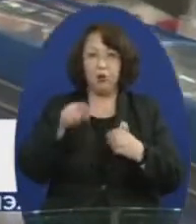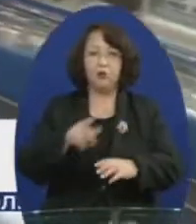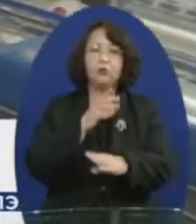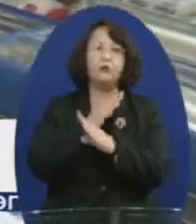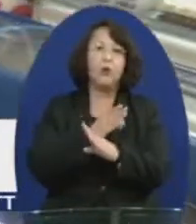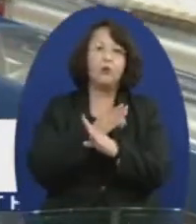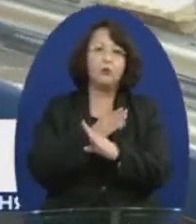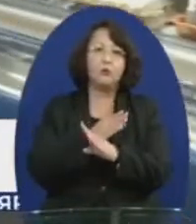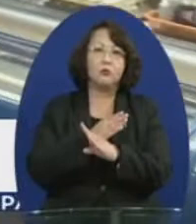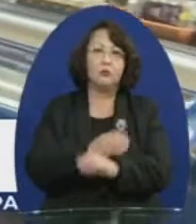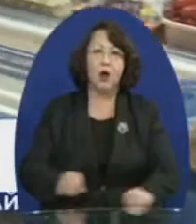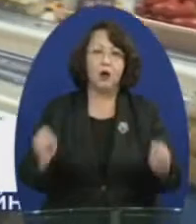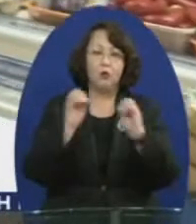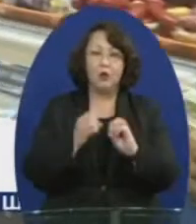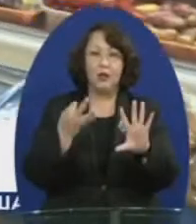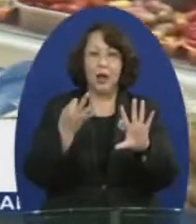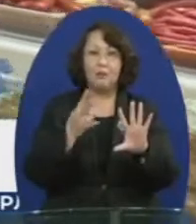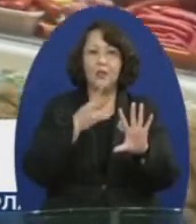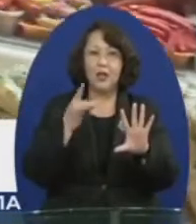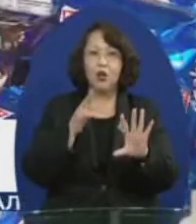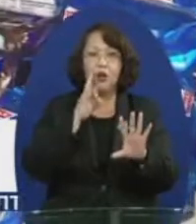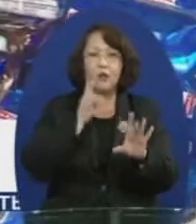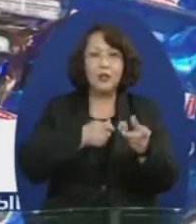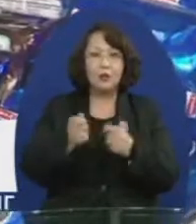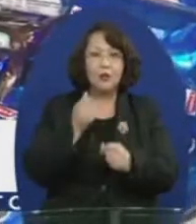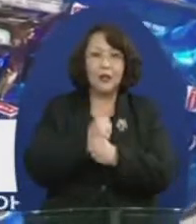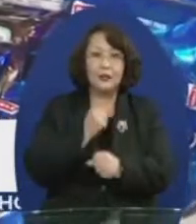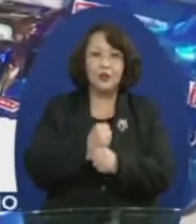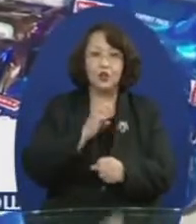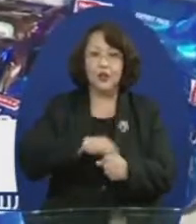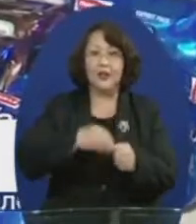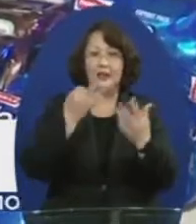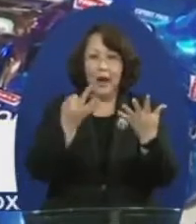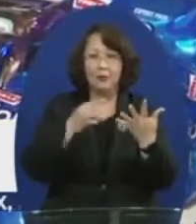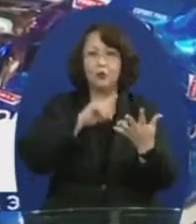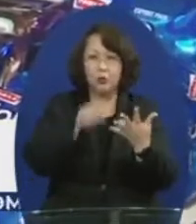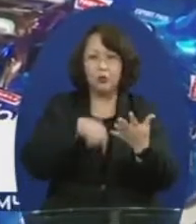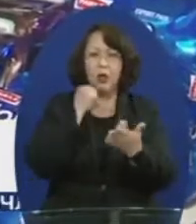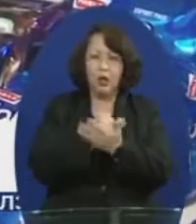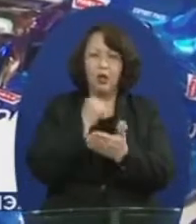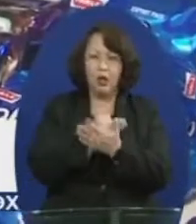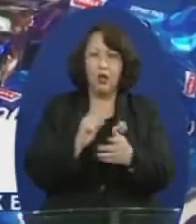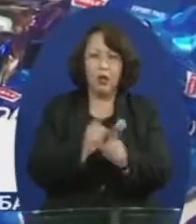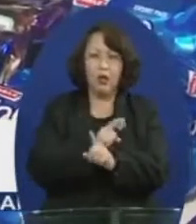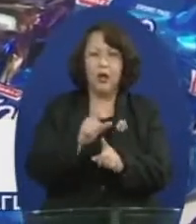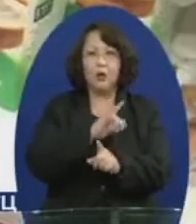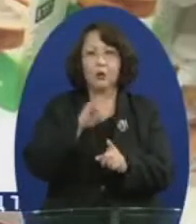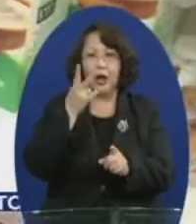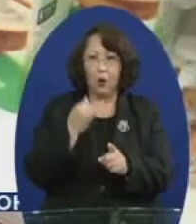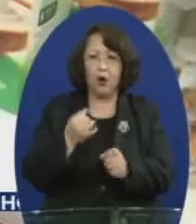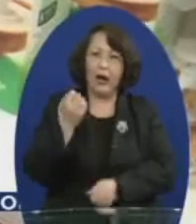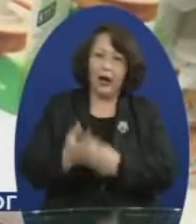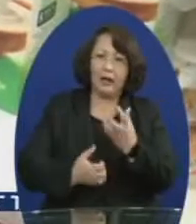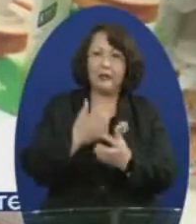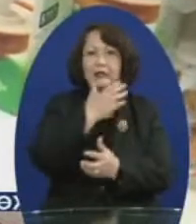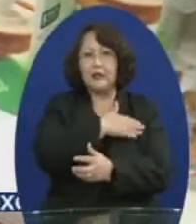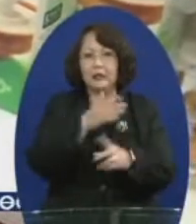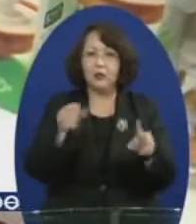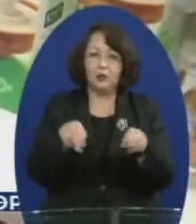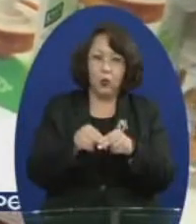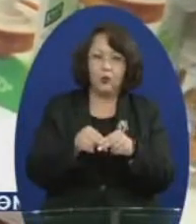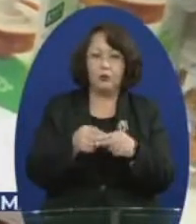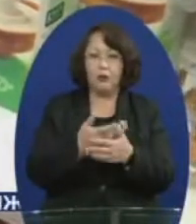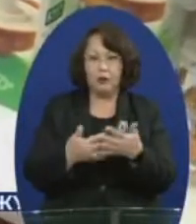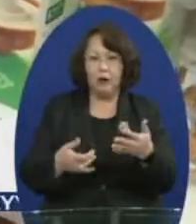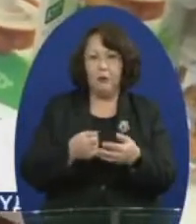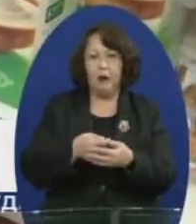болох ёстой. Өөрөөр хэлбэл 8 нэрийн хүнсний дэлгүүр ажилуулахын тулд 8 зөвшөөрөл дээр нь эрүүл ахуйн галын цагдаагийн